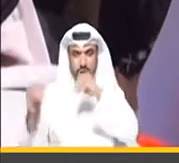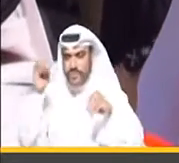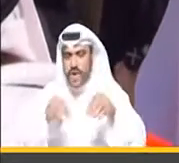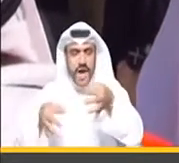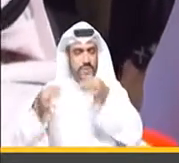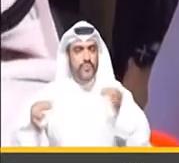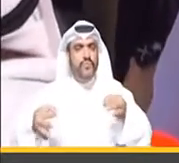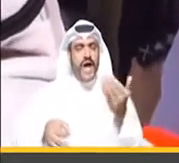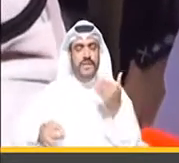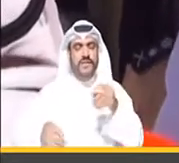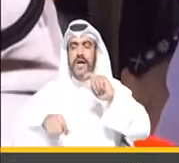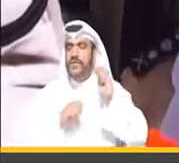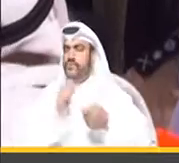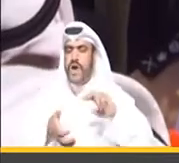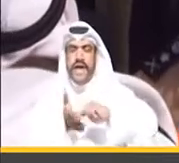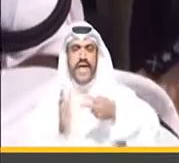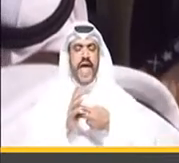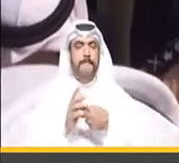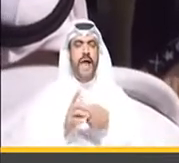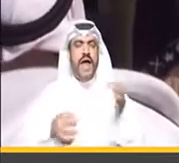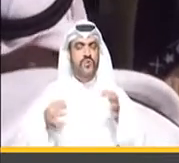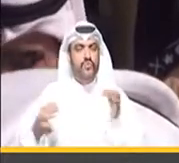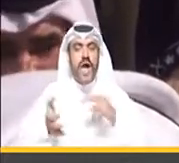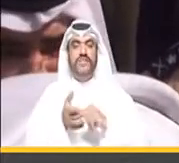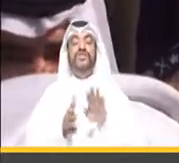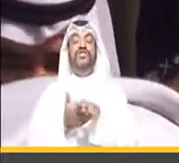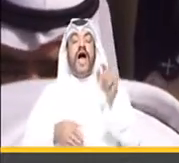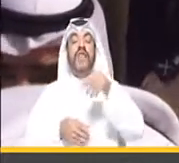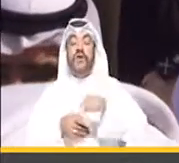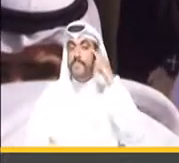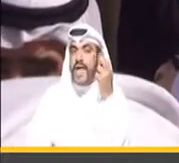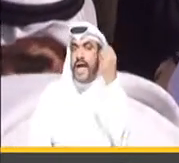استراتيجية إلى فتح صناديق الاختراع،